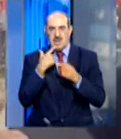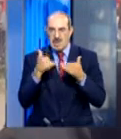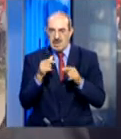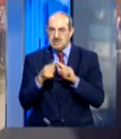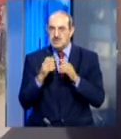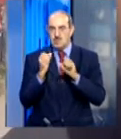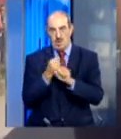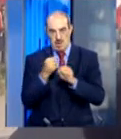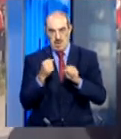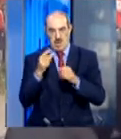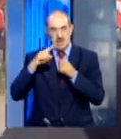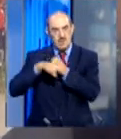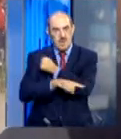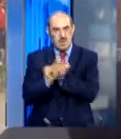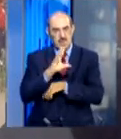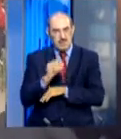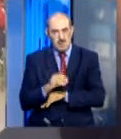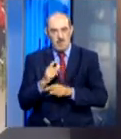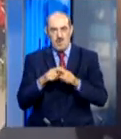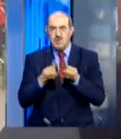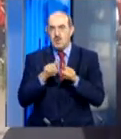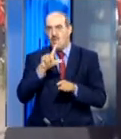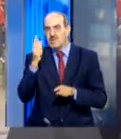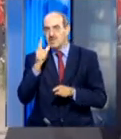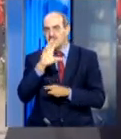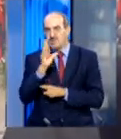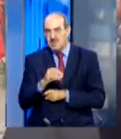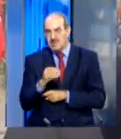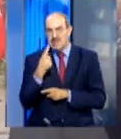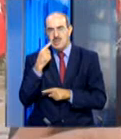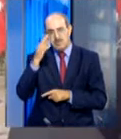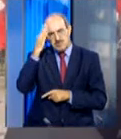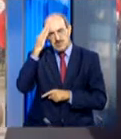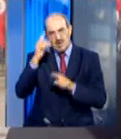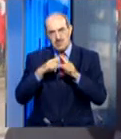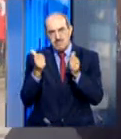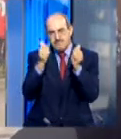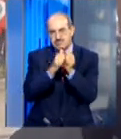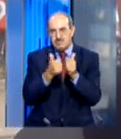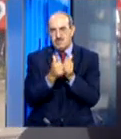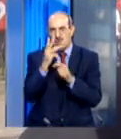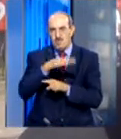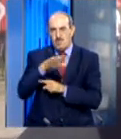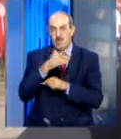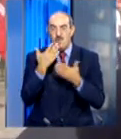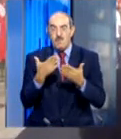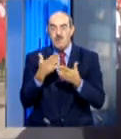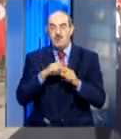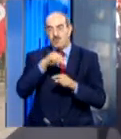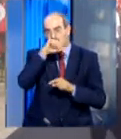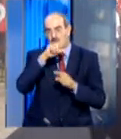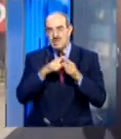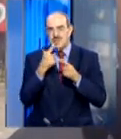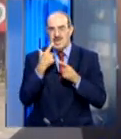العظيمة، جنوب إفريقيا وكل الدول المعروف عنها أنها تقف بجانب كل الشعوب التواقة إلى الحرية